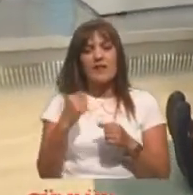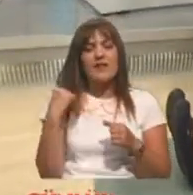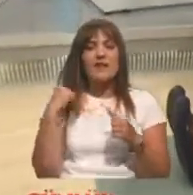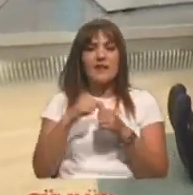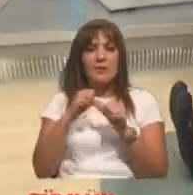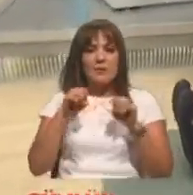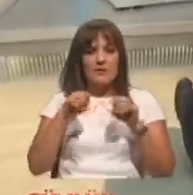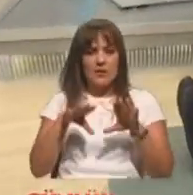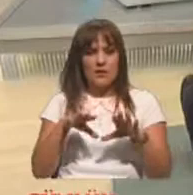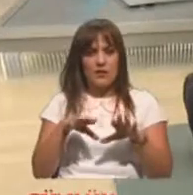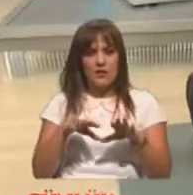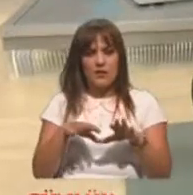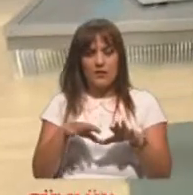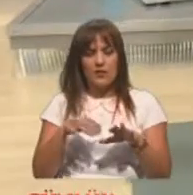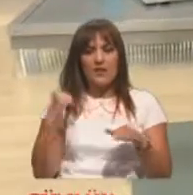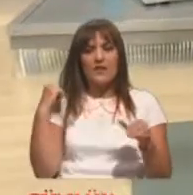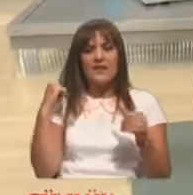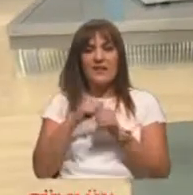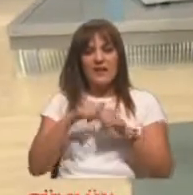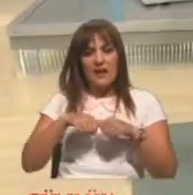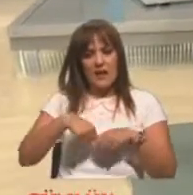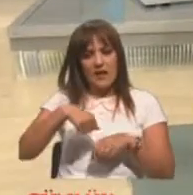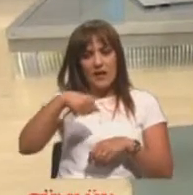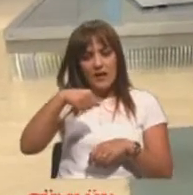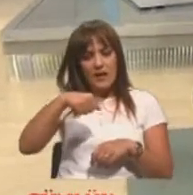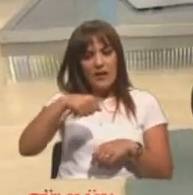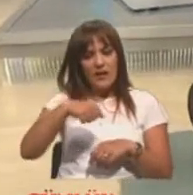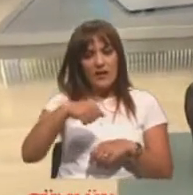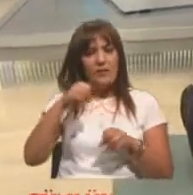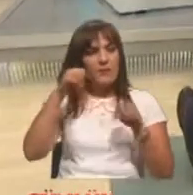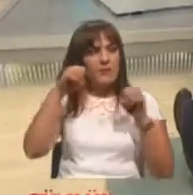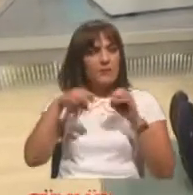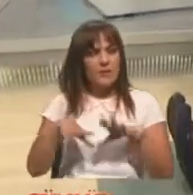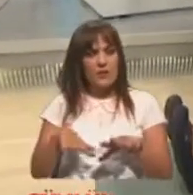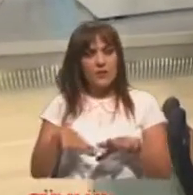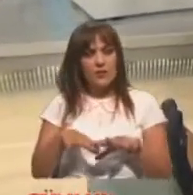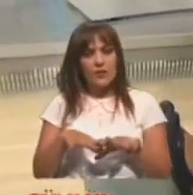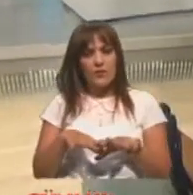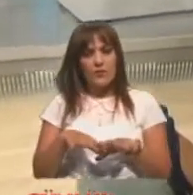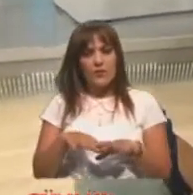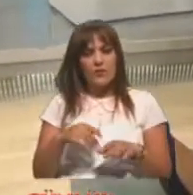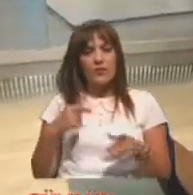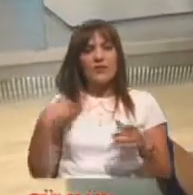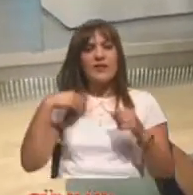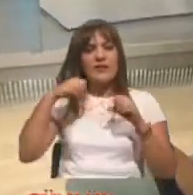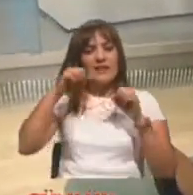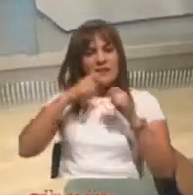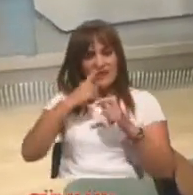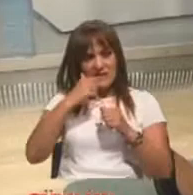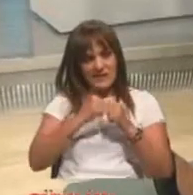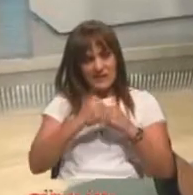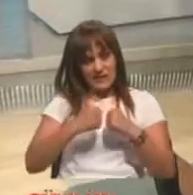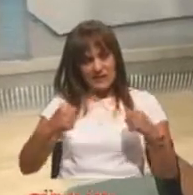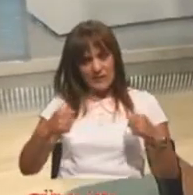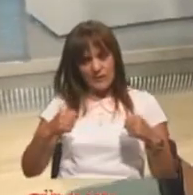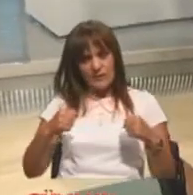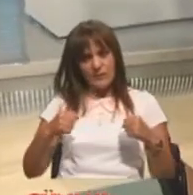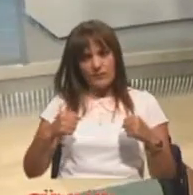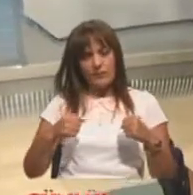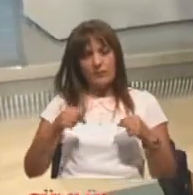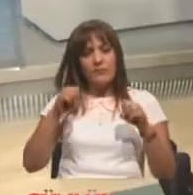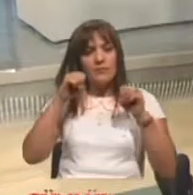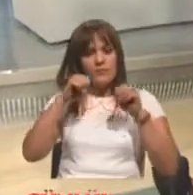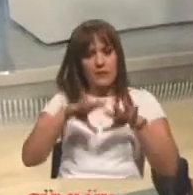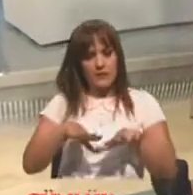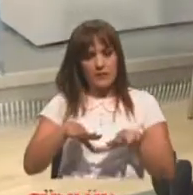yine bırakıyorum. Ve yine itiyorum. Ve bırakıyorum. Ve itiyorum.